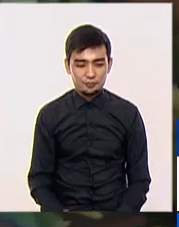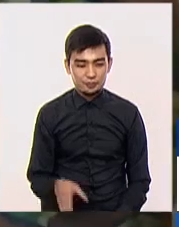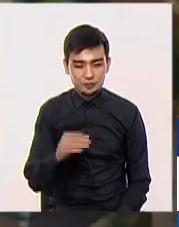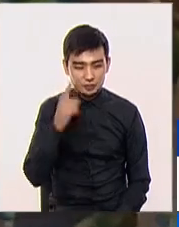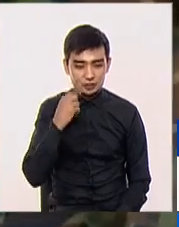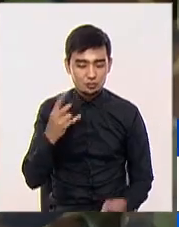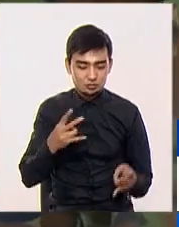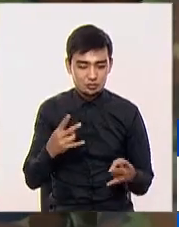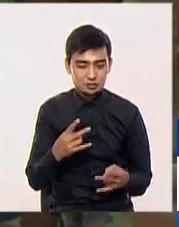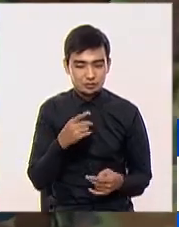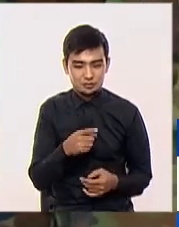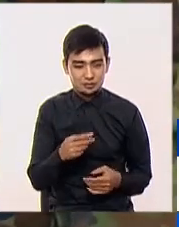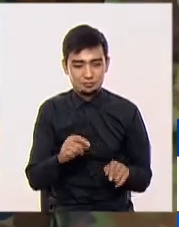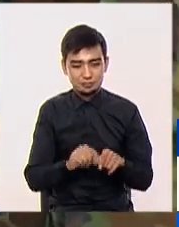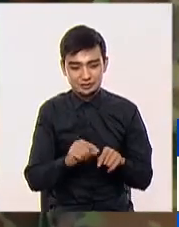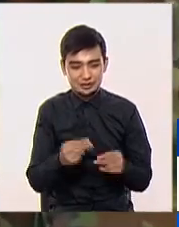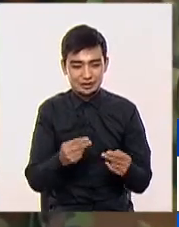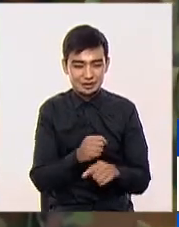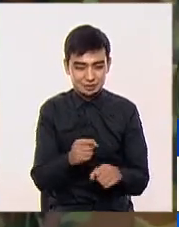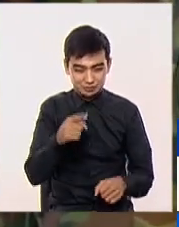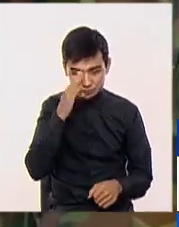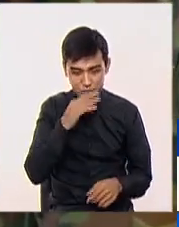не играть со спичками. Тебя папа учит?